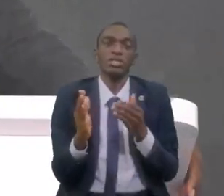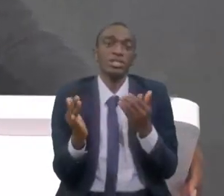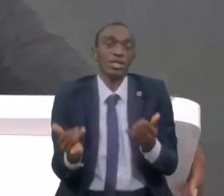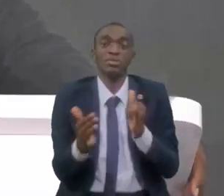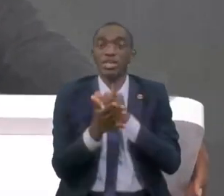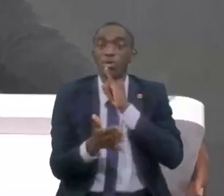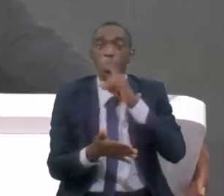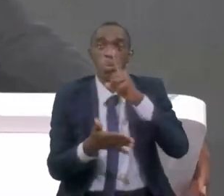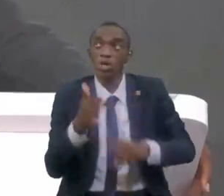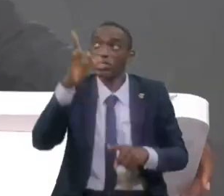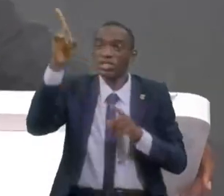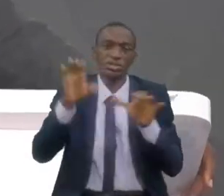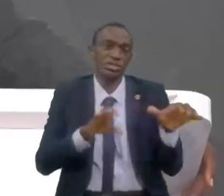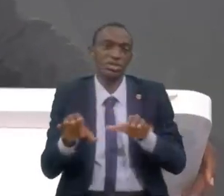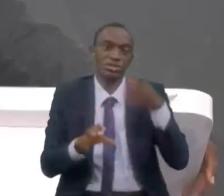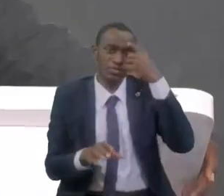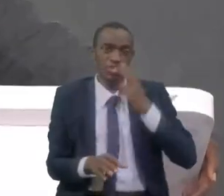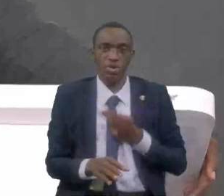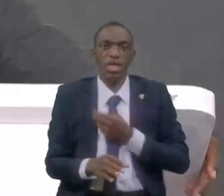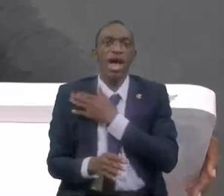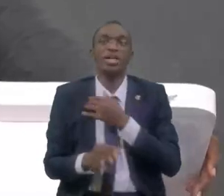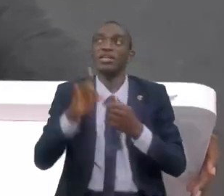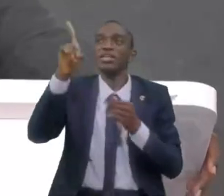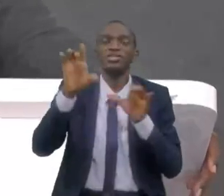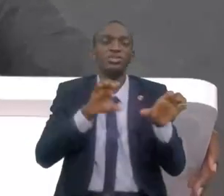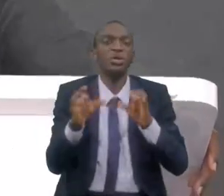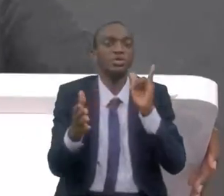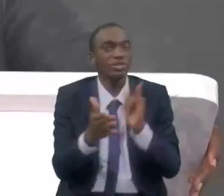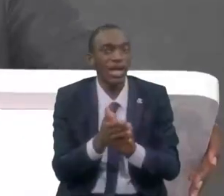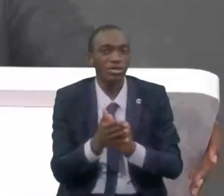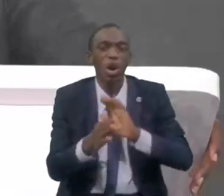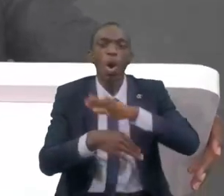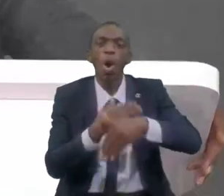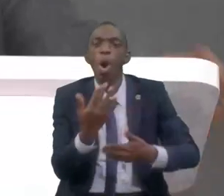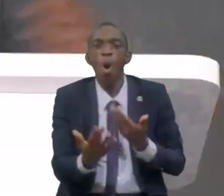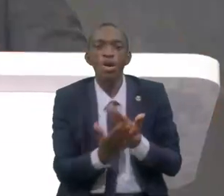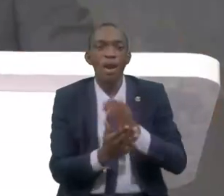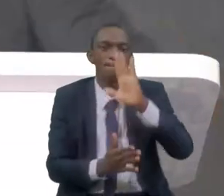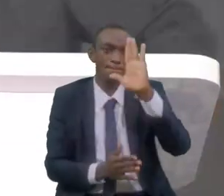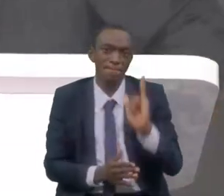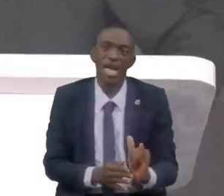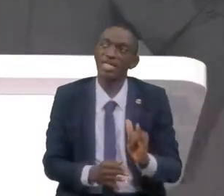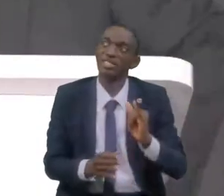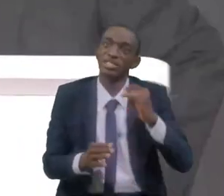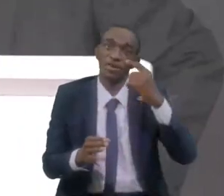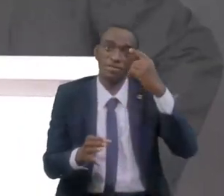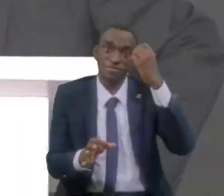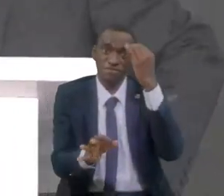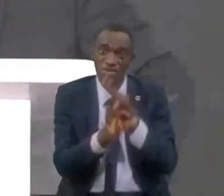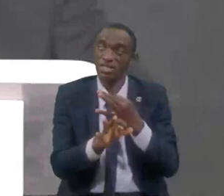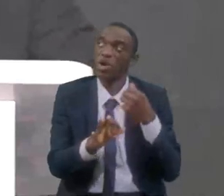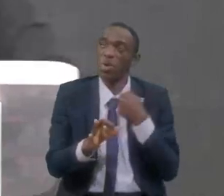Et c'est ce qu'il fait pour nous. Et il le fait par la foi que nous